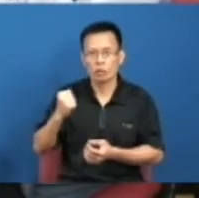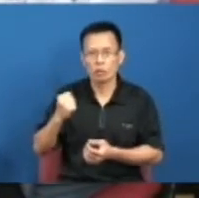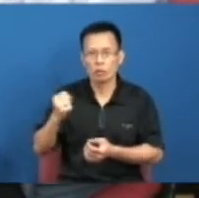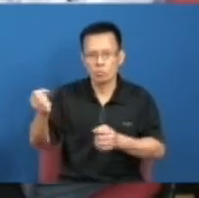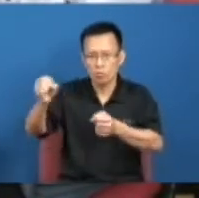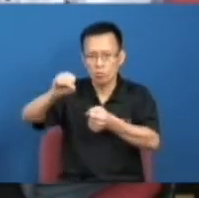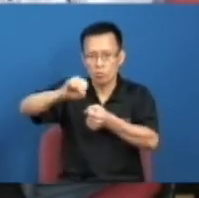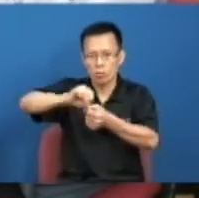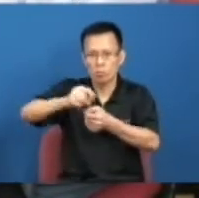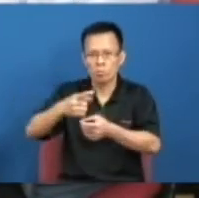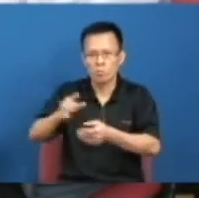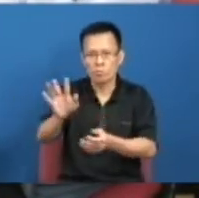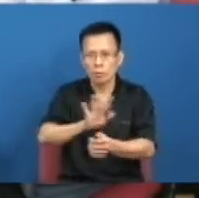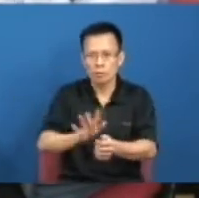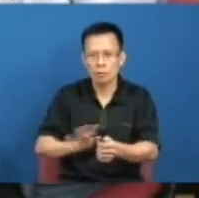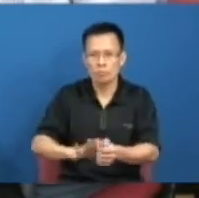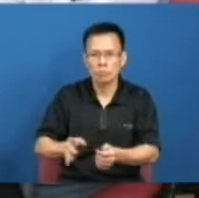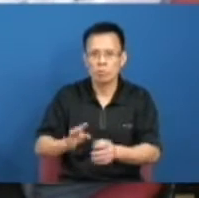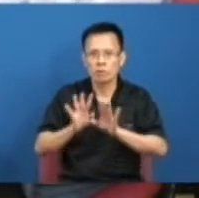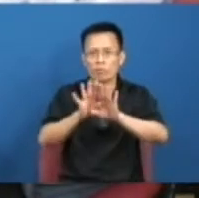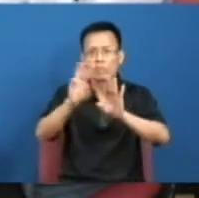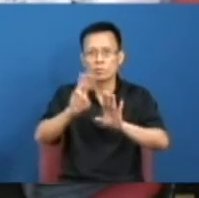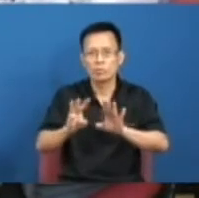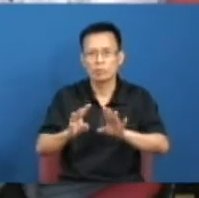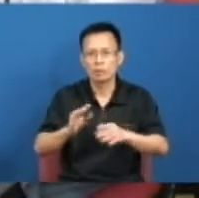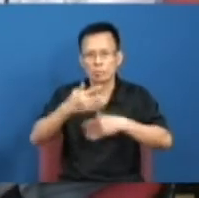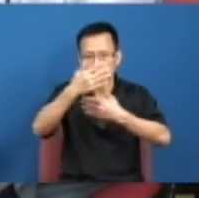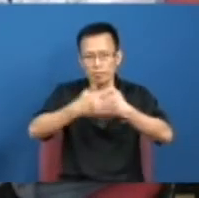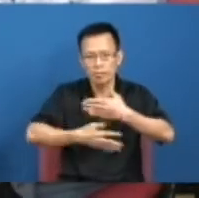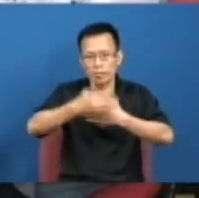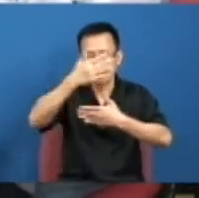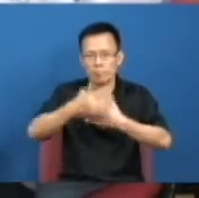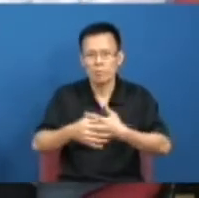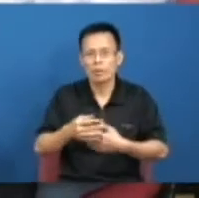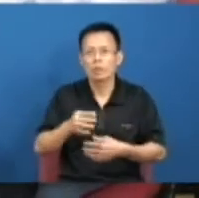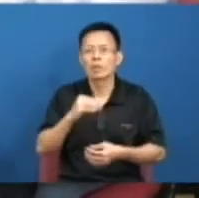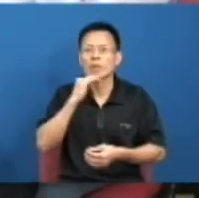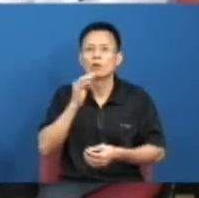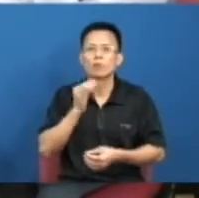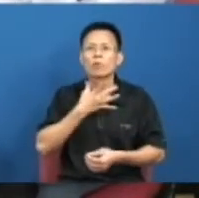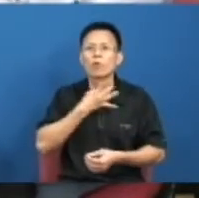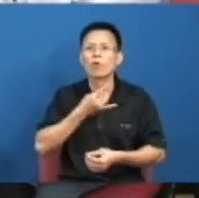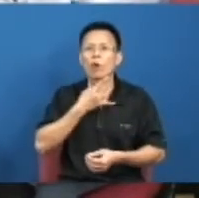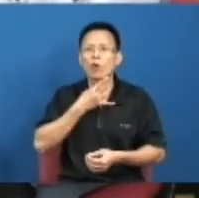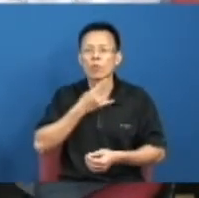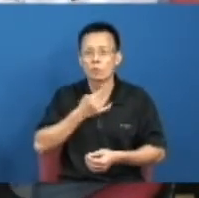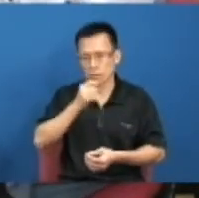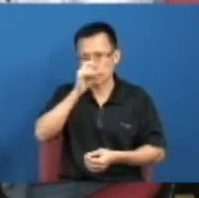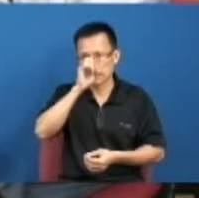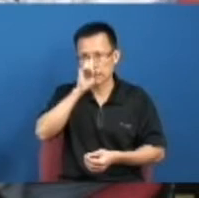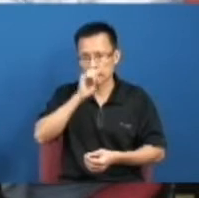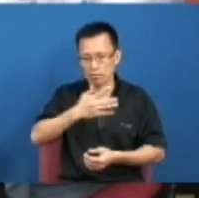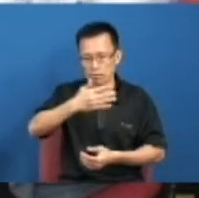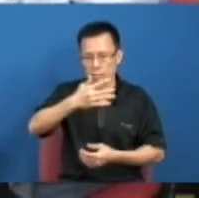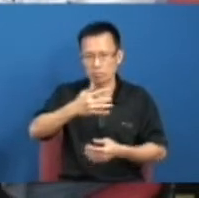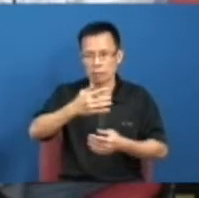咧？ 呢、這個反而當佢乾咗之後咧，佢好似有陣膜喺面嘅。 嗯。 咁